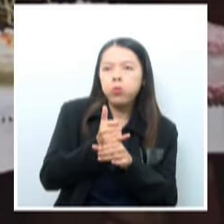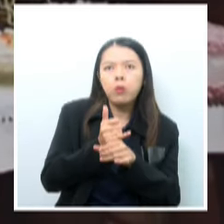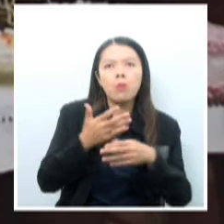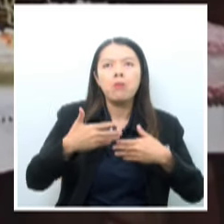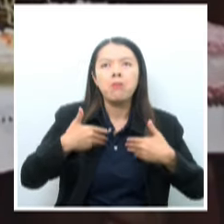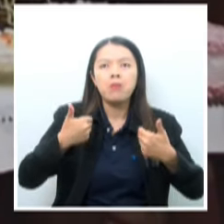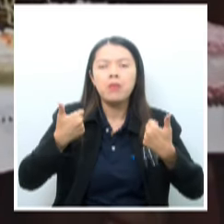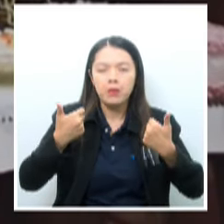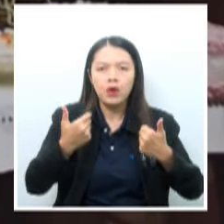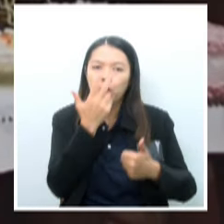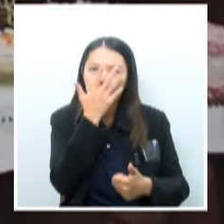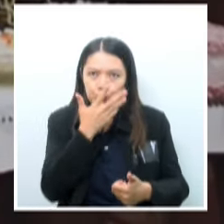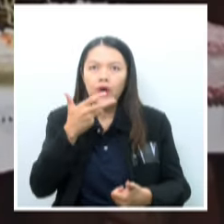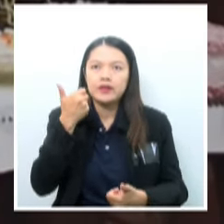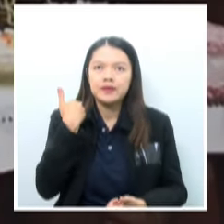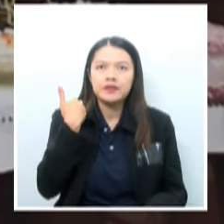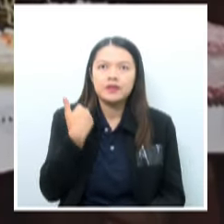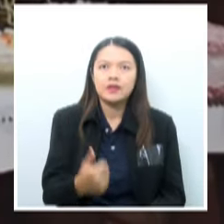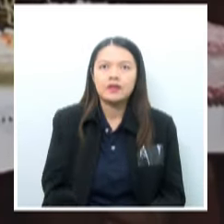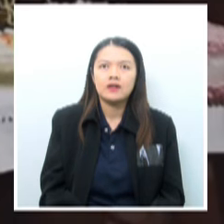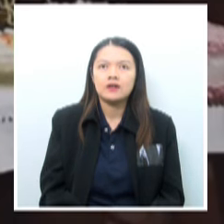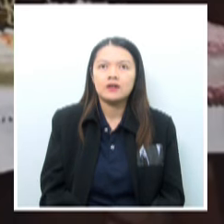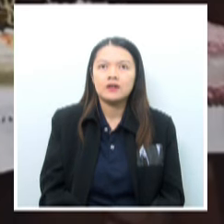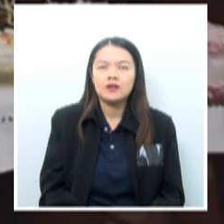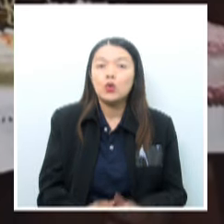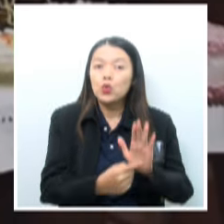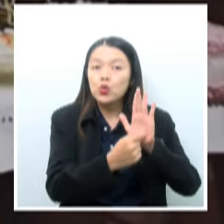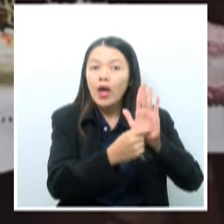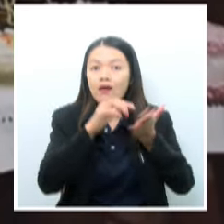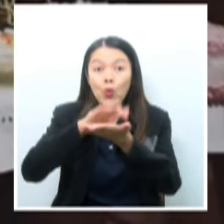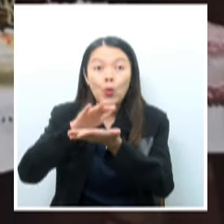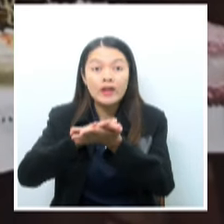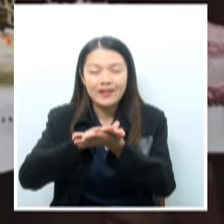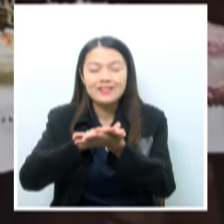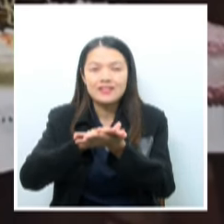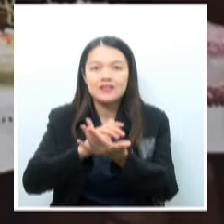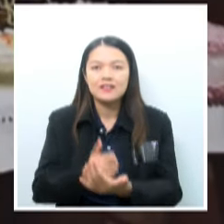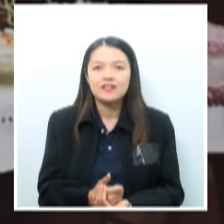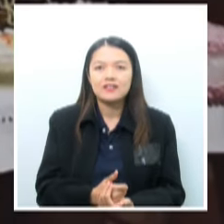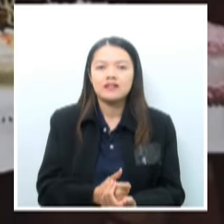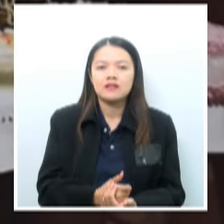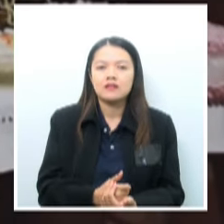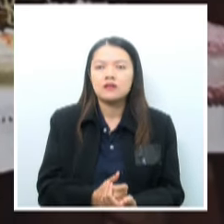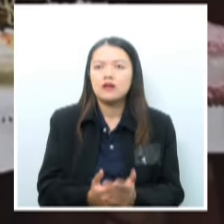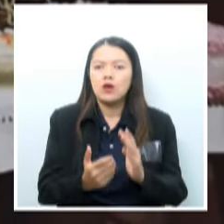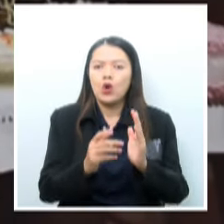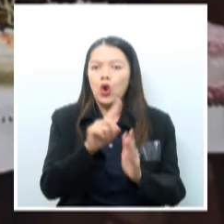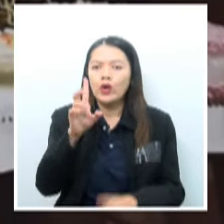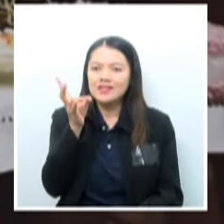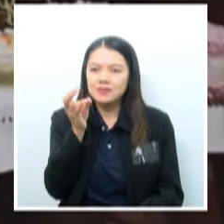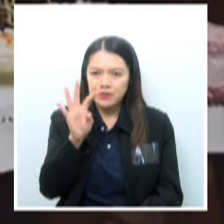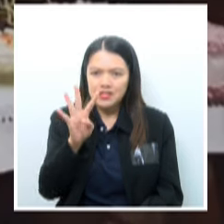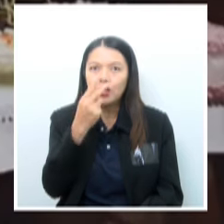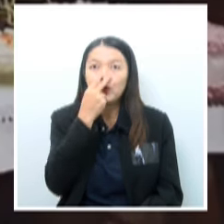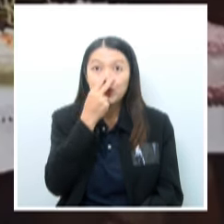ณะและสวยงามเพื่อที่จะได้เป็นตัวอย่างให้กับโรงเรียนในสังกัดจำนวน114แห่งขอเ